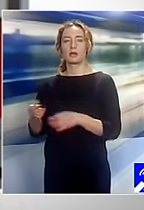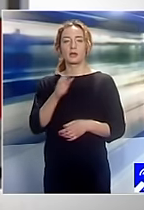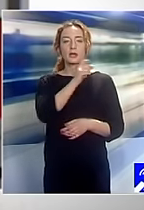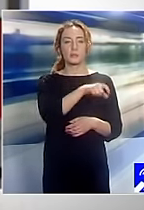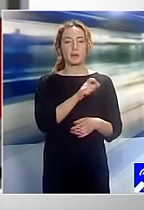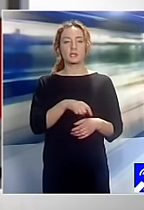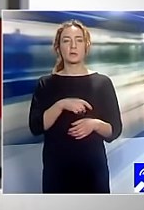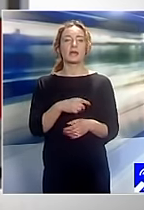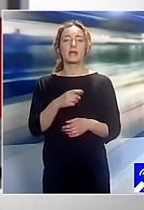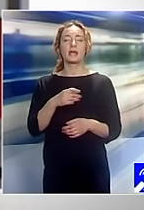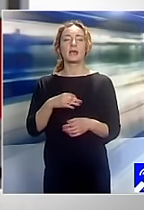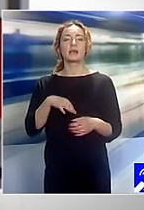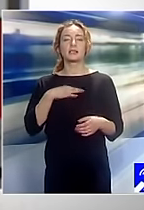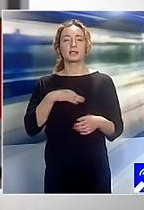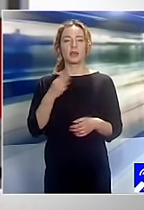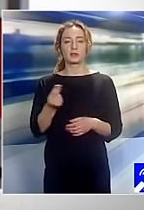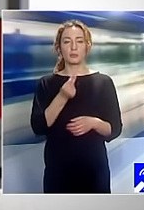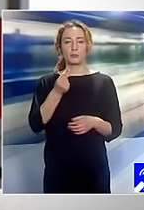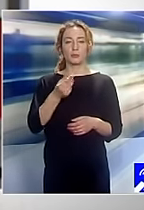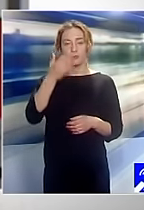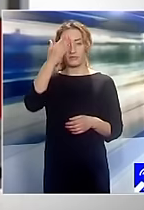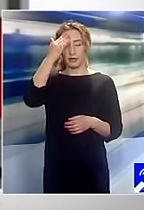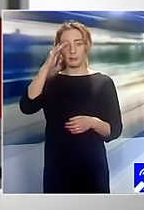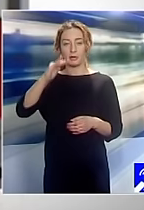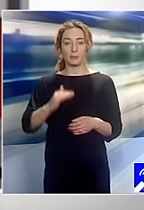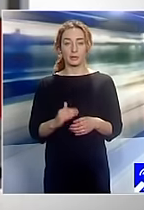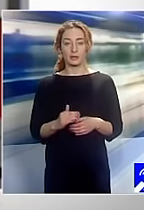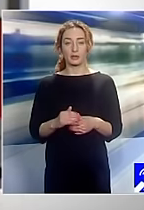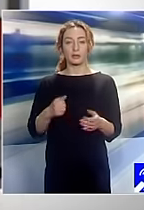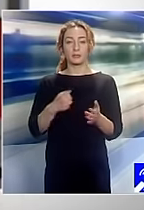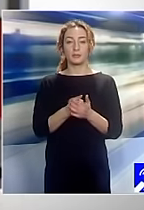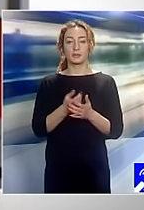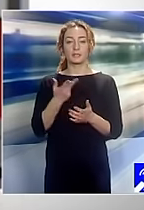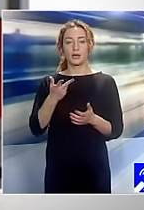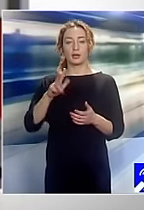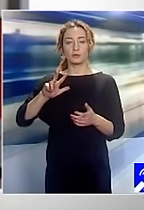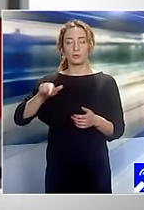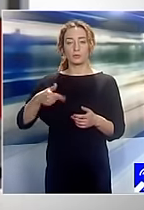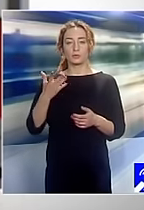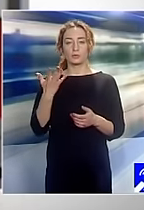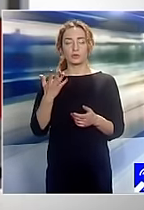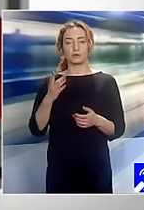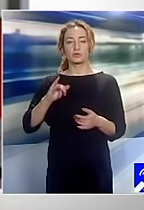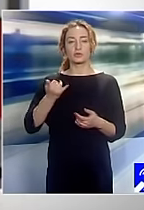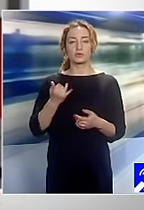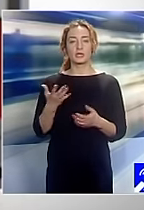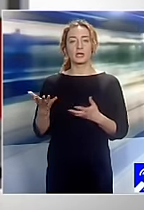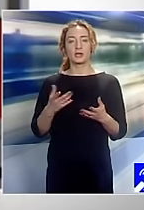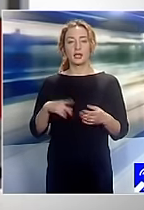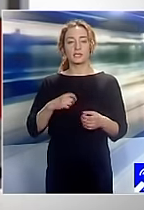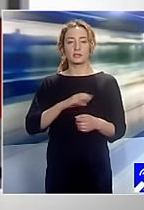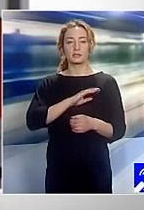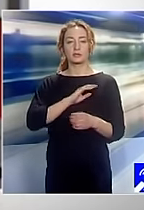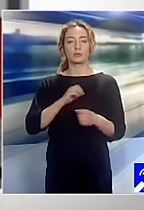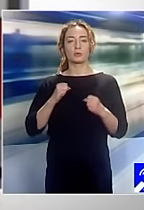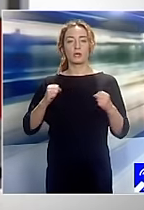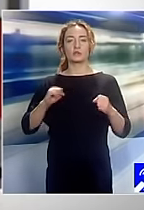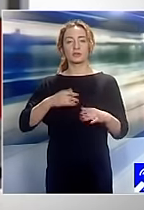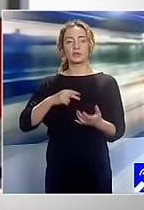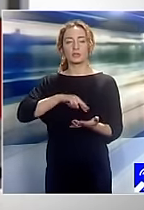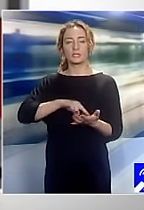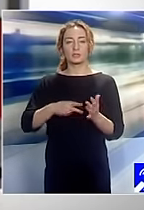au stare generală bună, care au febră relativ mică până la 38,5 și care, știu, sunt mai curajoase și mai